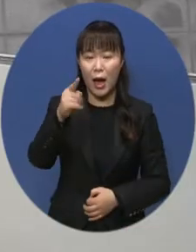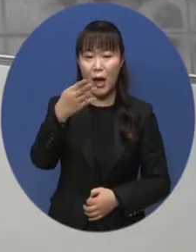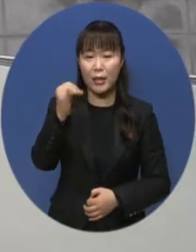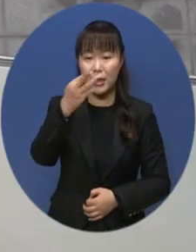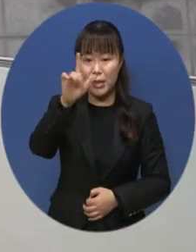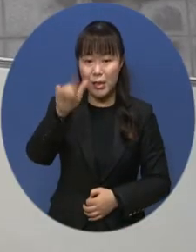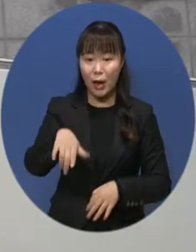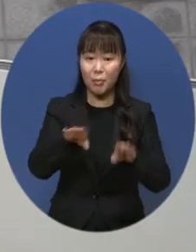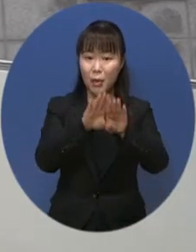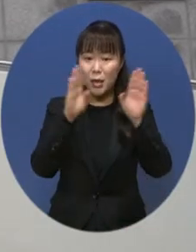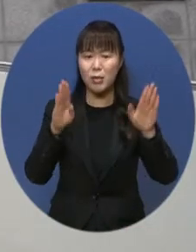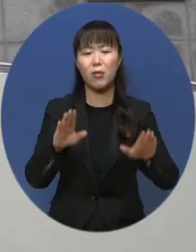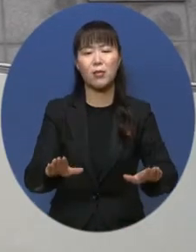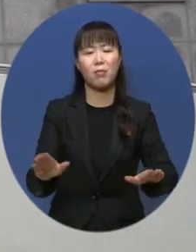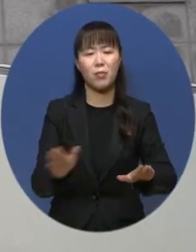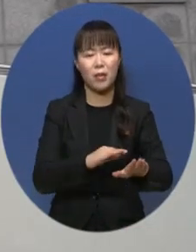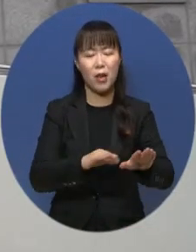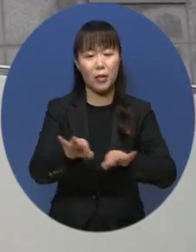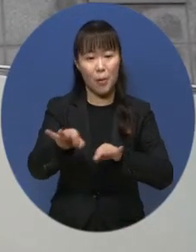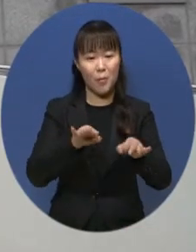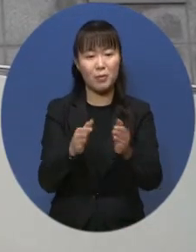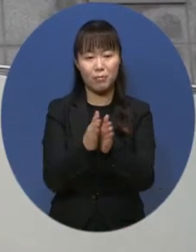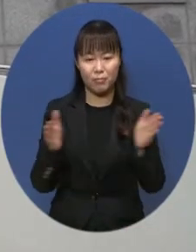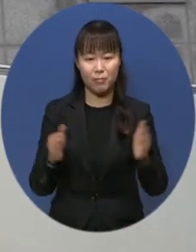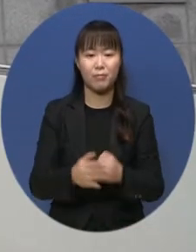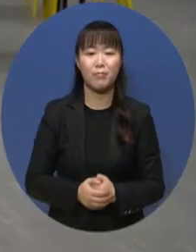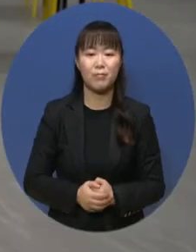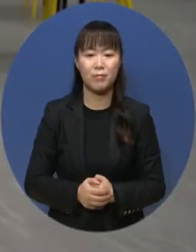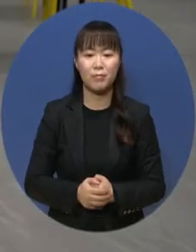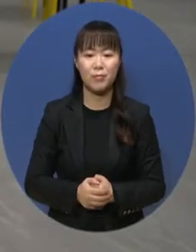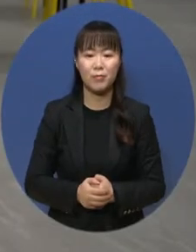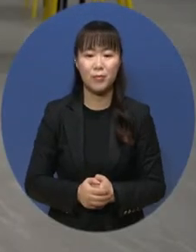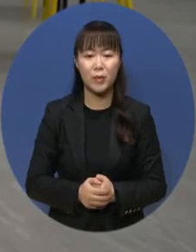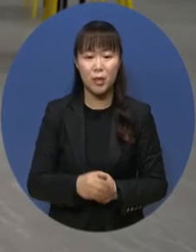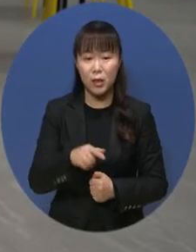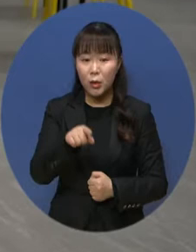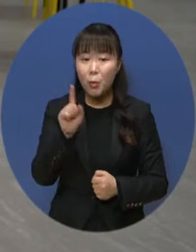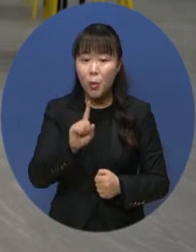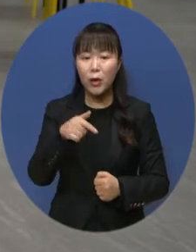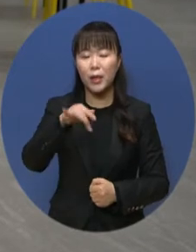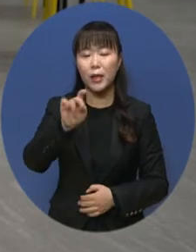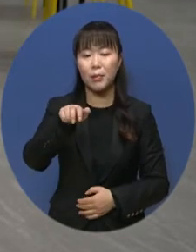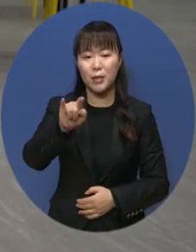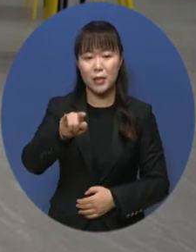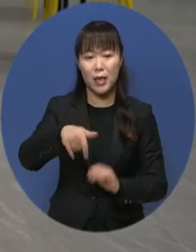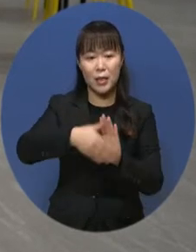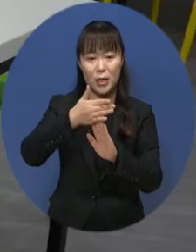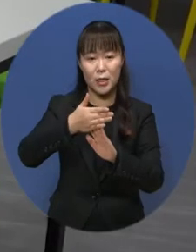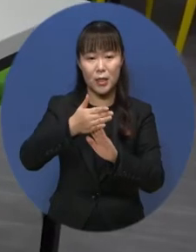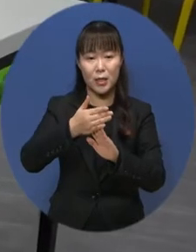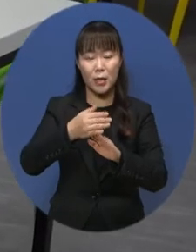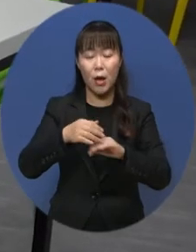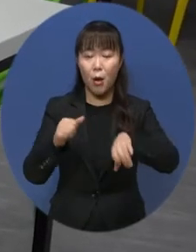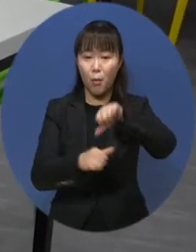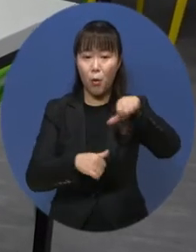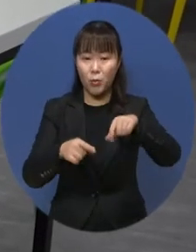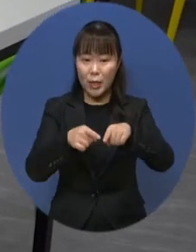개장하여 본격적으로 점포 운영에 돌입했습니다. 청년몰은 김제시 보건소 1층 일부